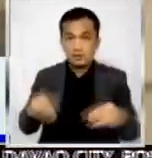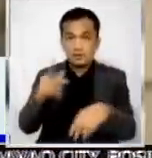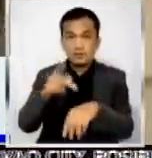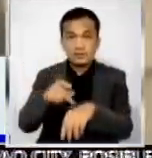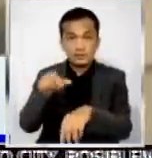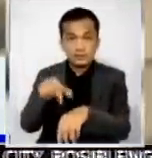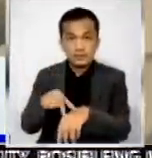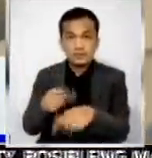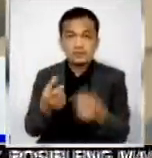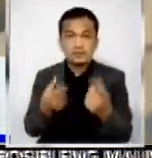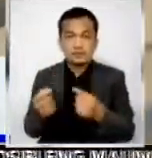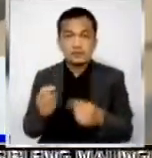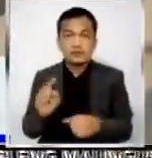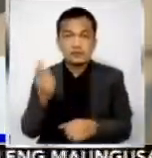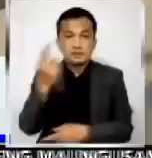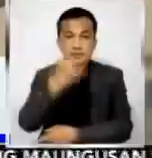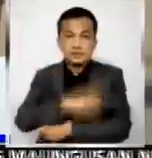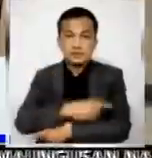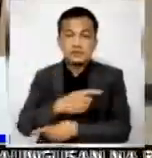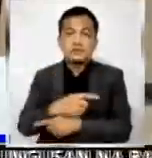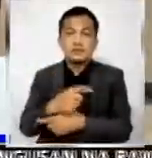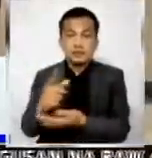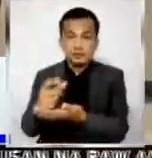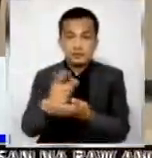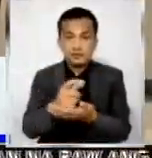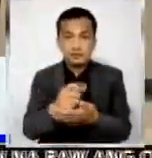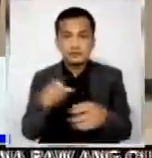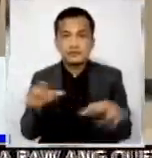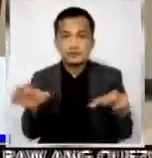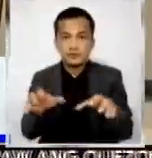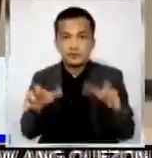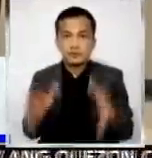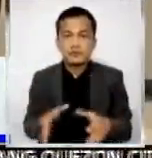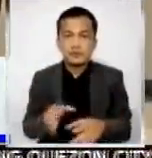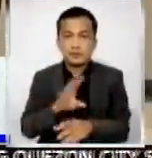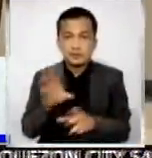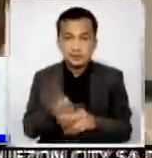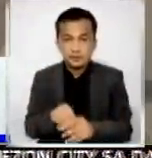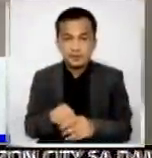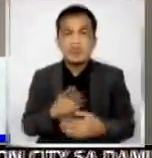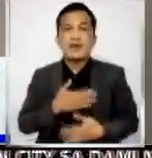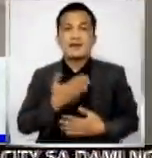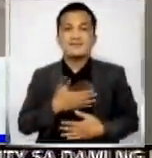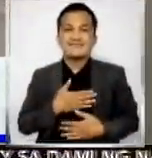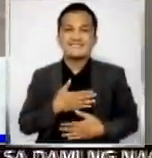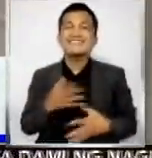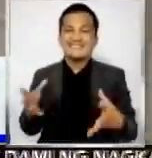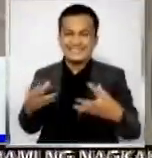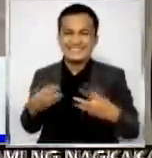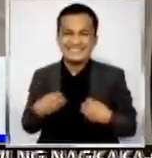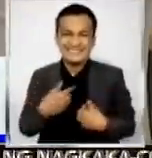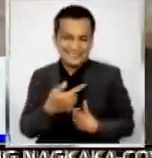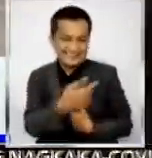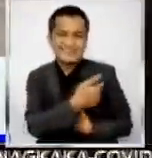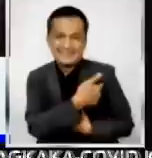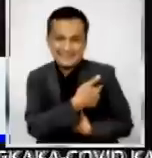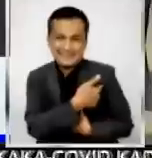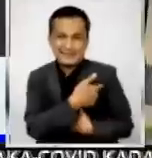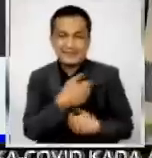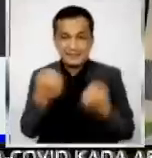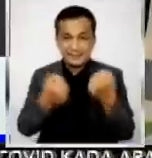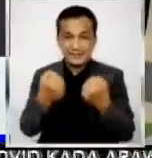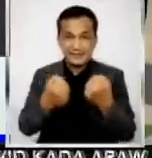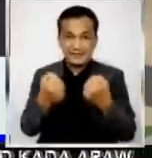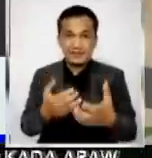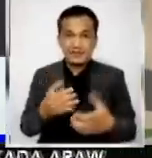unang araw ng pagbabakuna sa mga manggagawa. Kabilang sa mga masayang nakatanggap ng kanilang first dose, ang driver na si Joselito